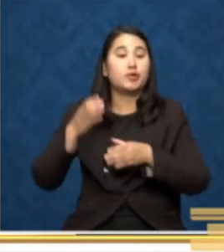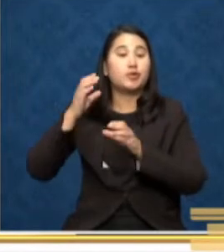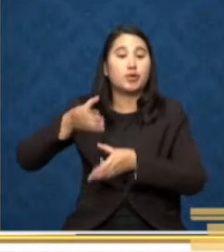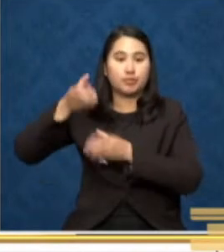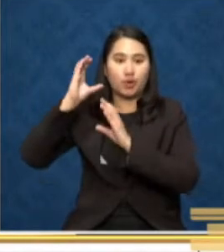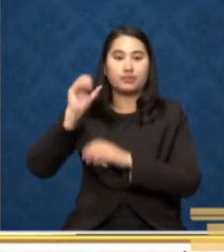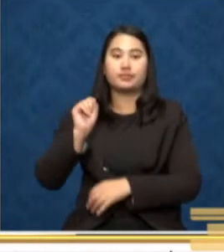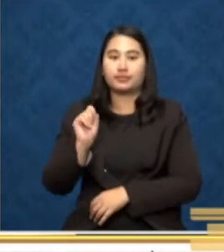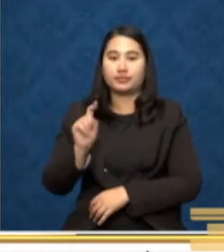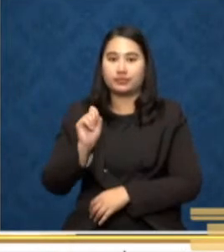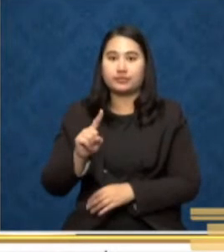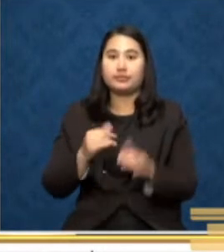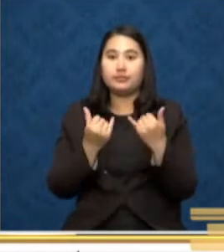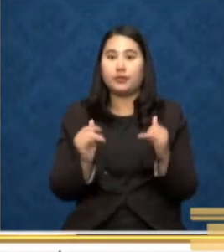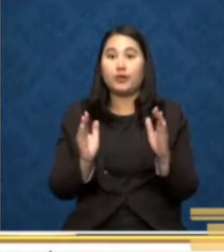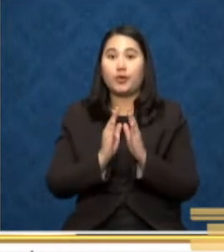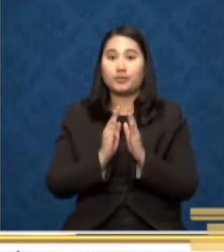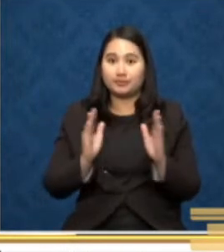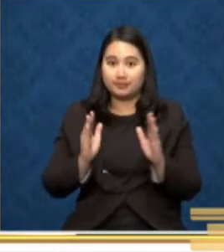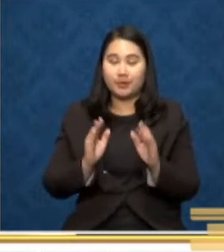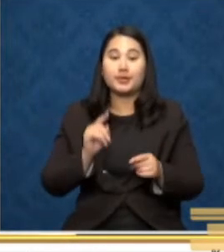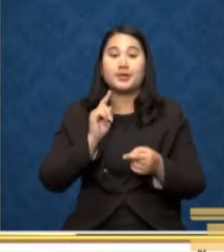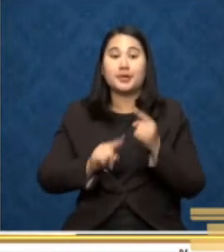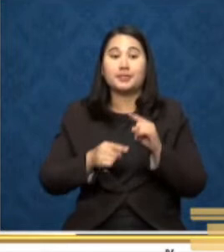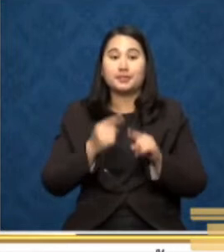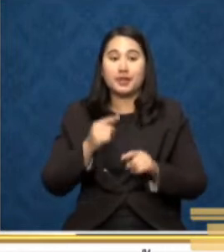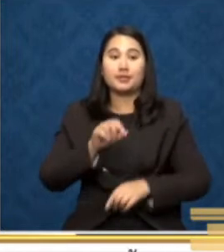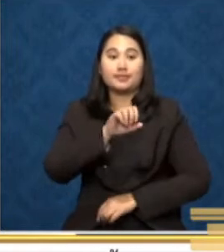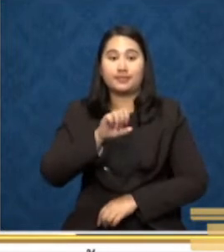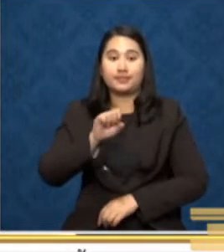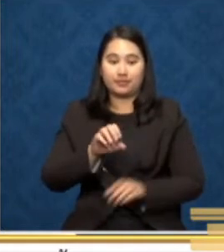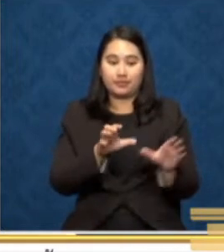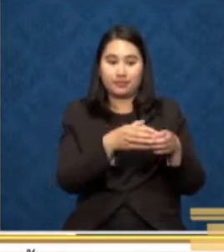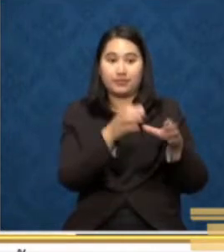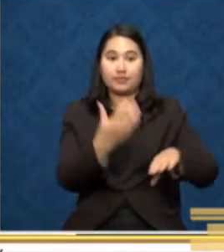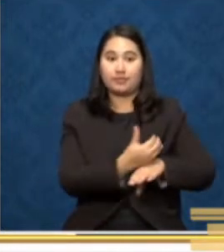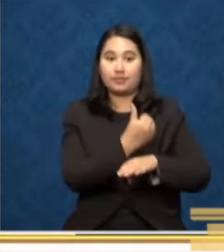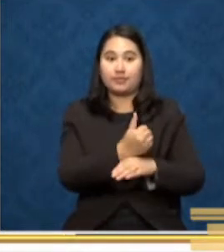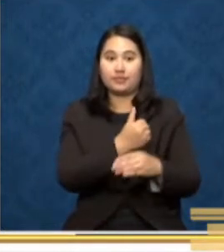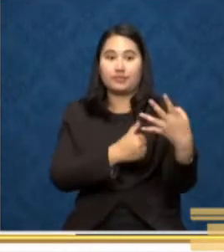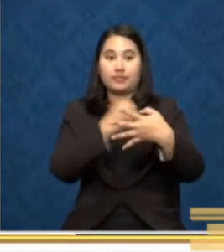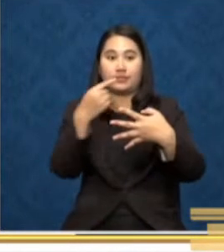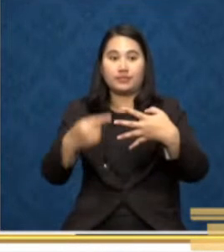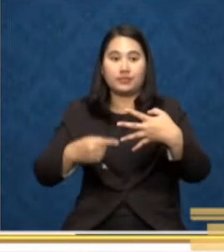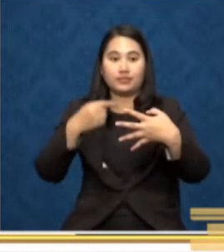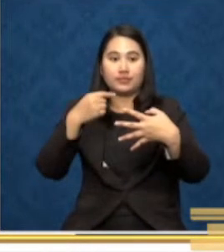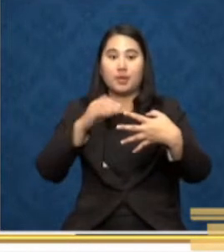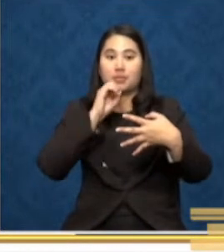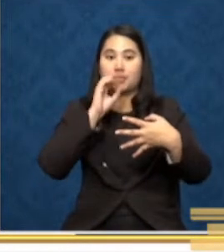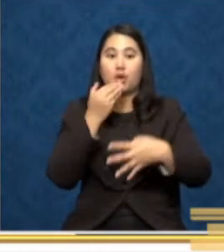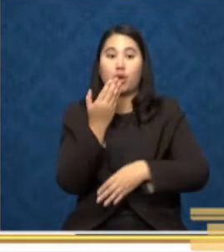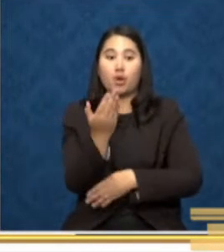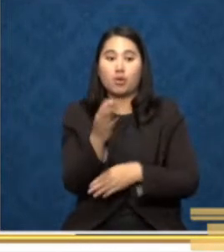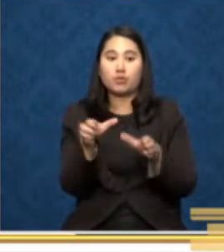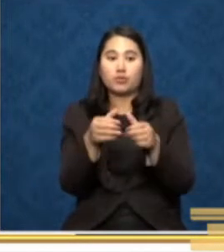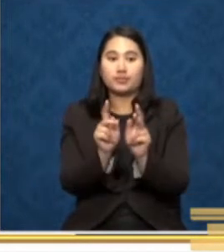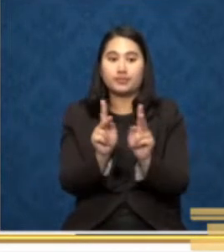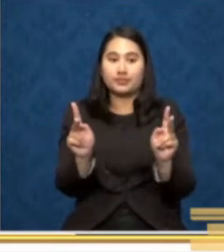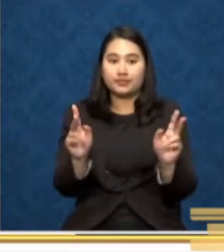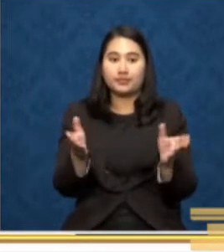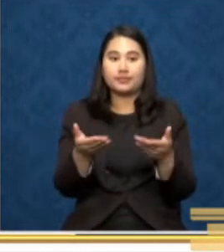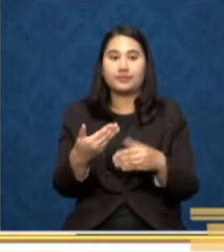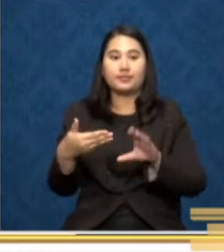ย่างเร่งด่วนต้องขอขอบคุณครับเพื่อนสมาชิกทั้ง4พรรคการเมืองในการที่เสนอการจัดตั้งคณะกรรมการวิสามัญตรงนี้ขอสไลด์ถัด